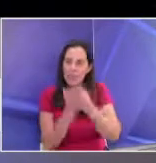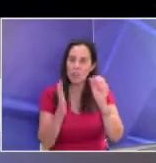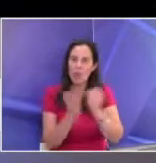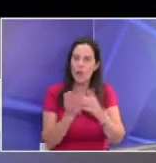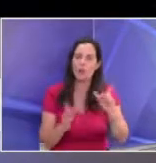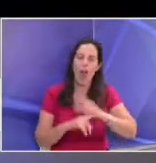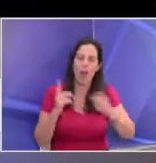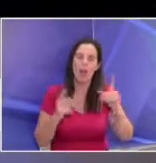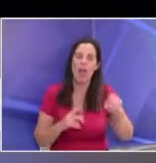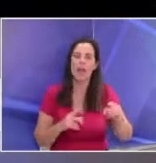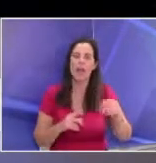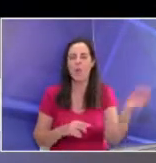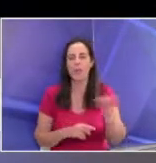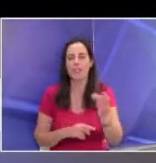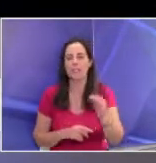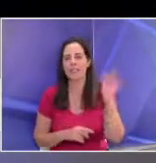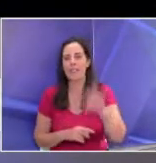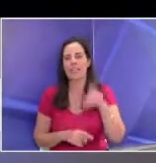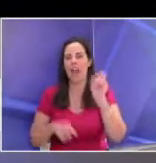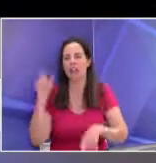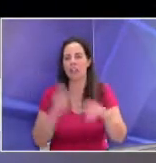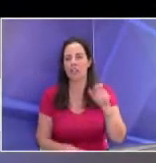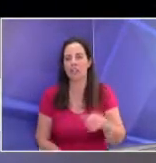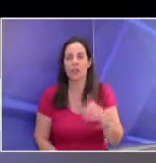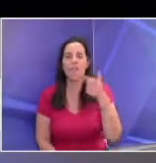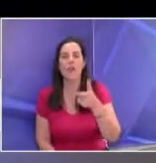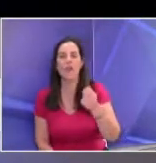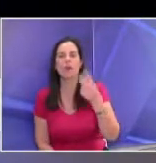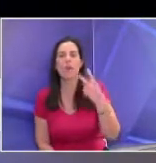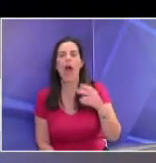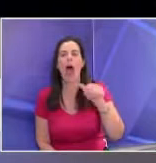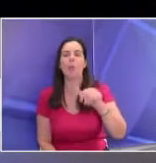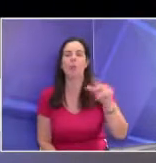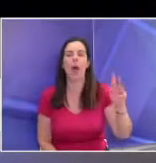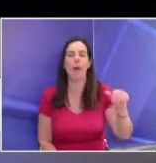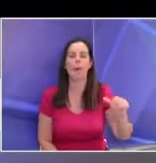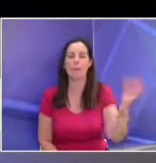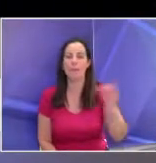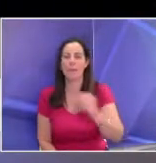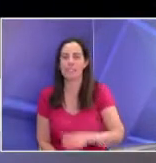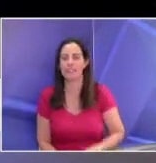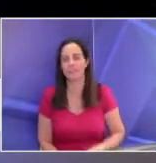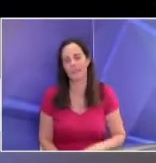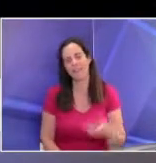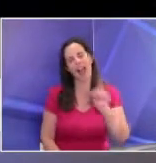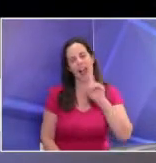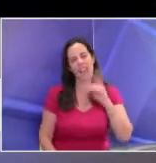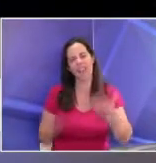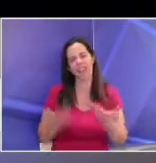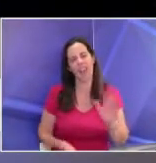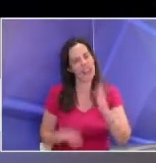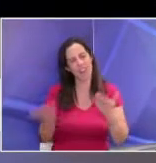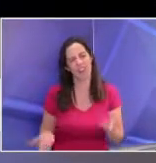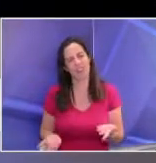וגם אחרים, היו מסיתים נגד אנשים שבערוץ 2, אמנון אברמוביץ שהיה מסית, ובעיתון הארץ